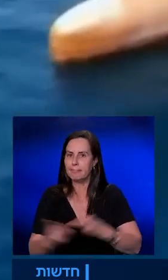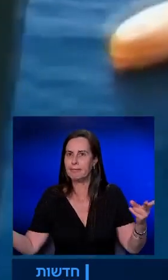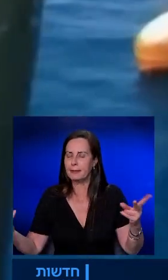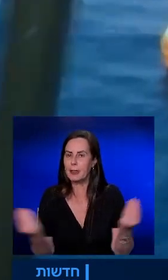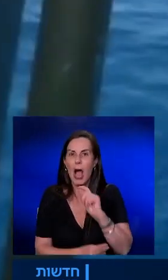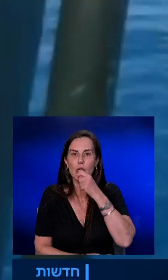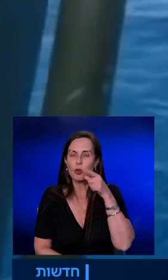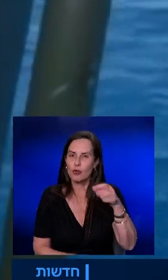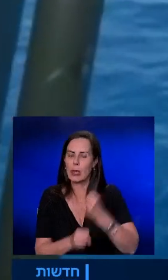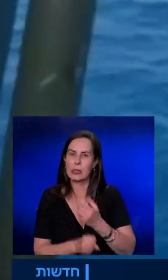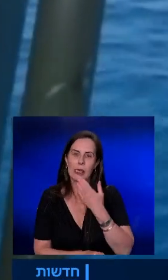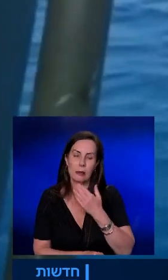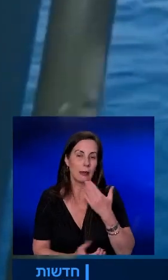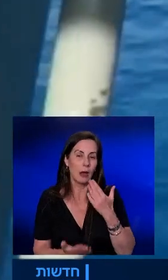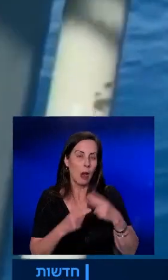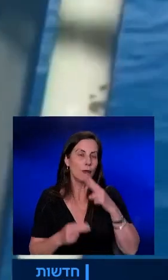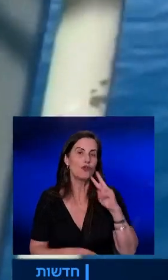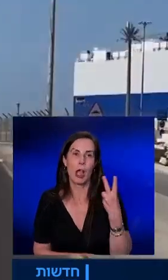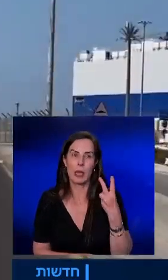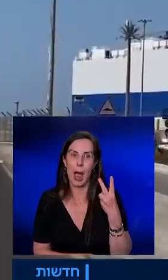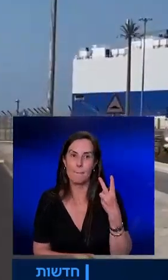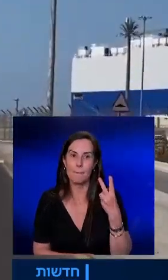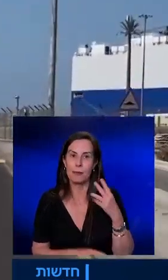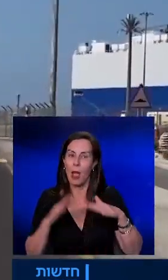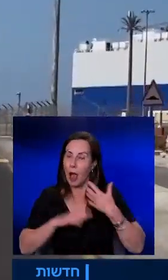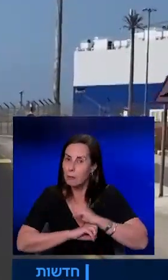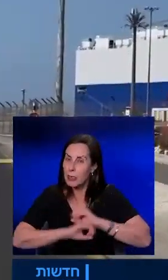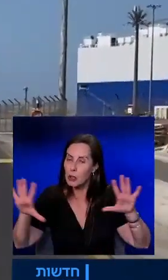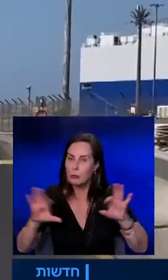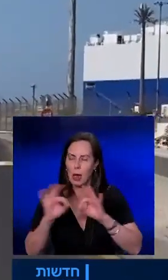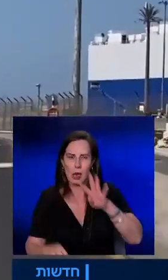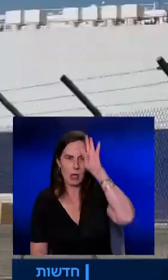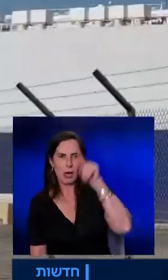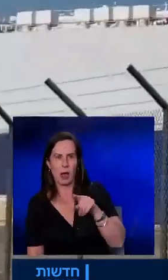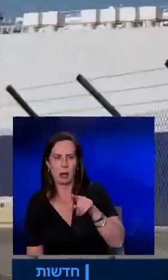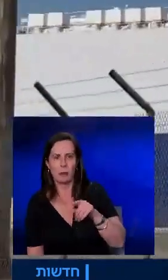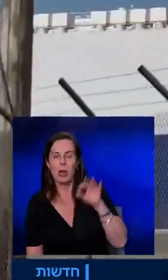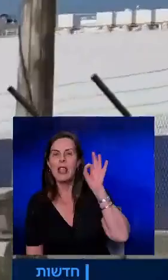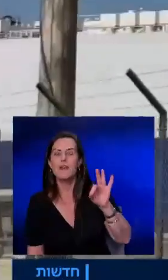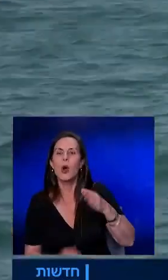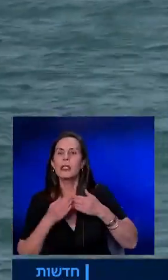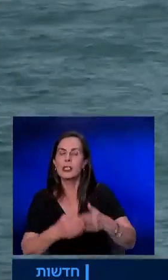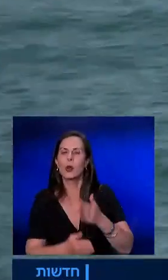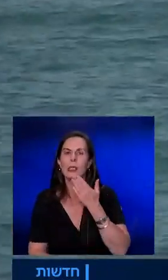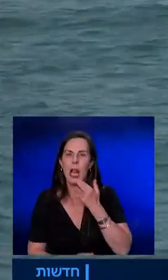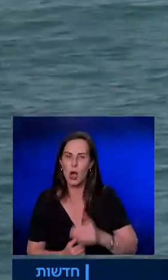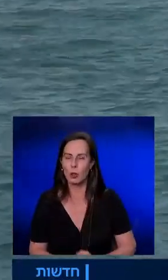החשאית שניהלה ישראל במשך כשנתיים. לאחר הפרסום, החלה איראן לתקוף ספינות בבעלות ישראלית.